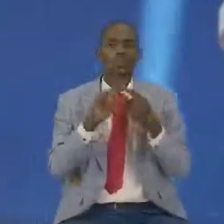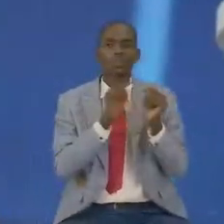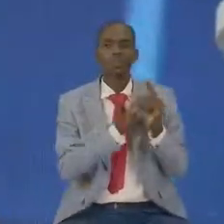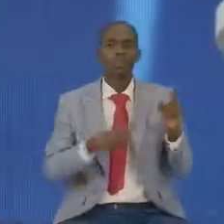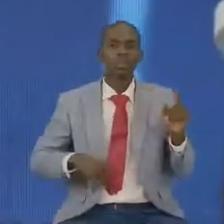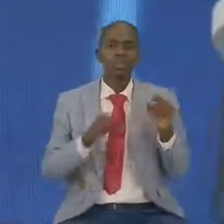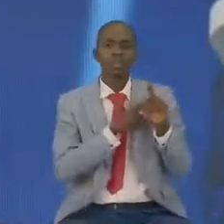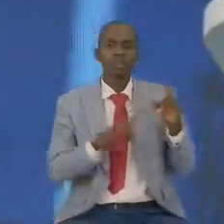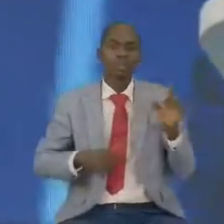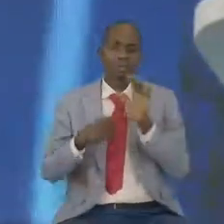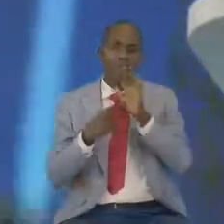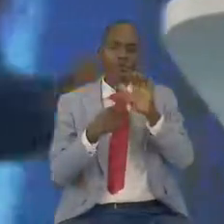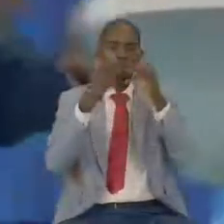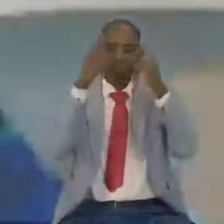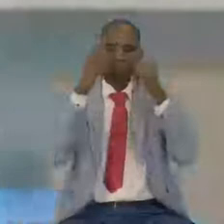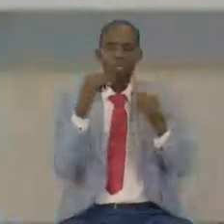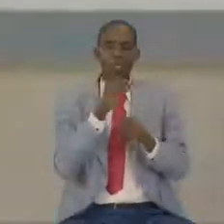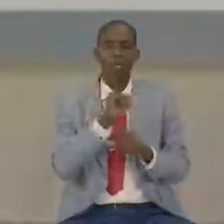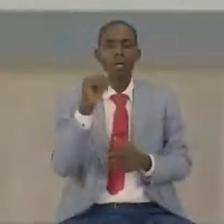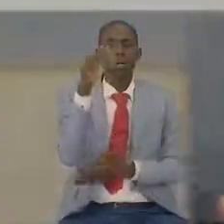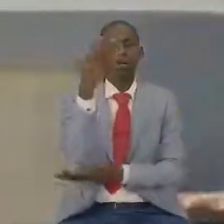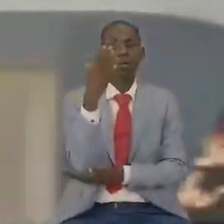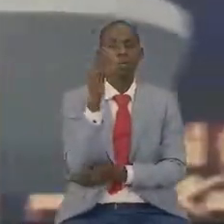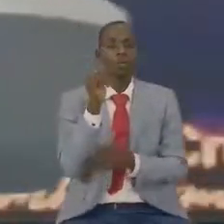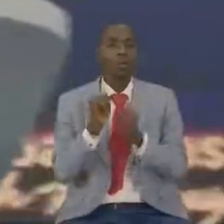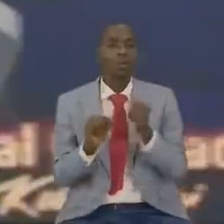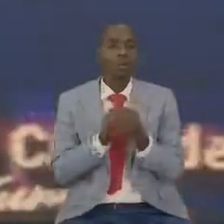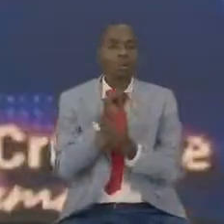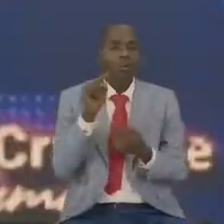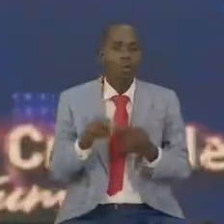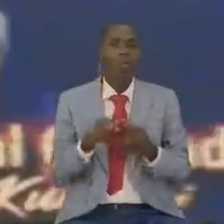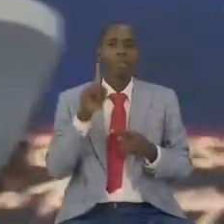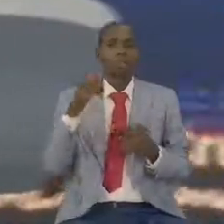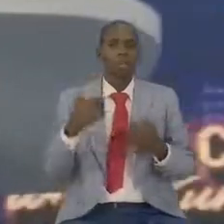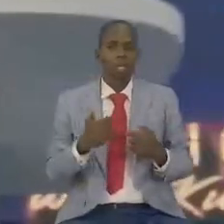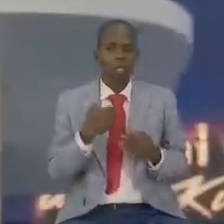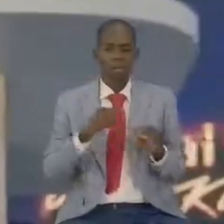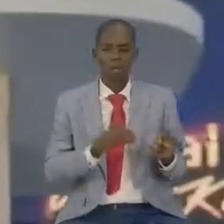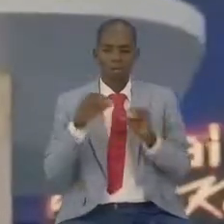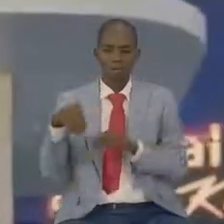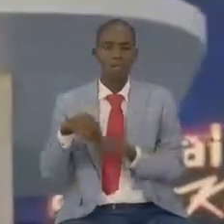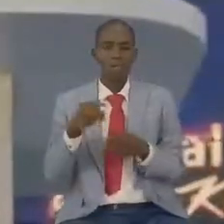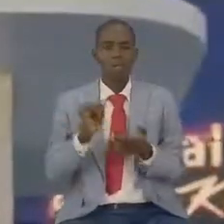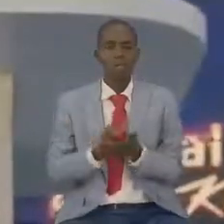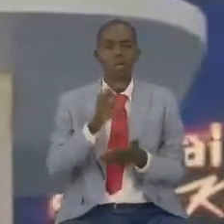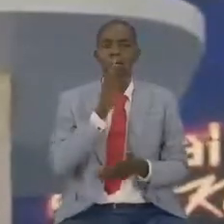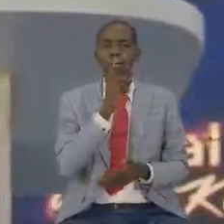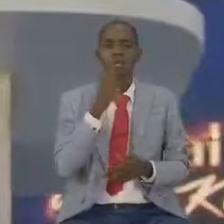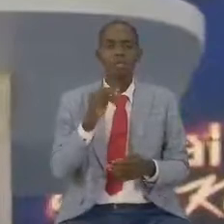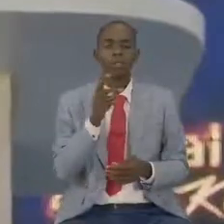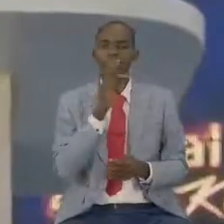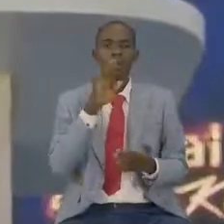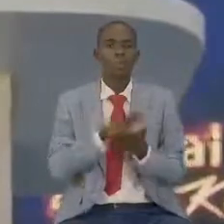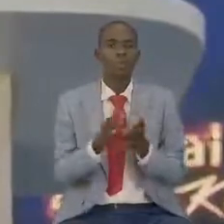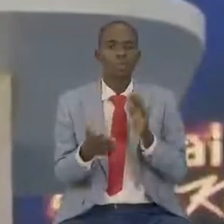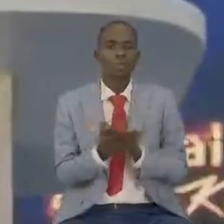montra un bois et il jeta dans l'eau et l'eau